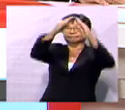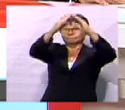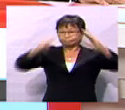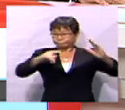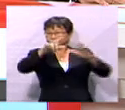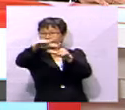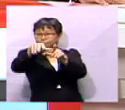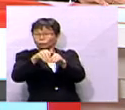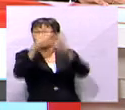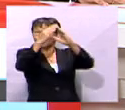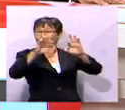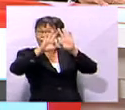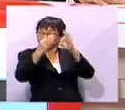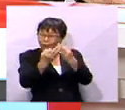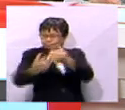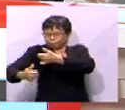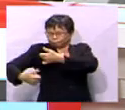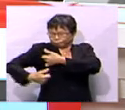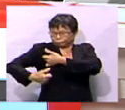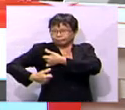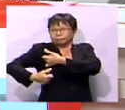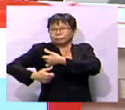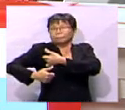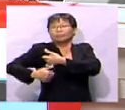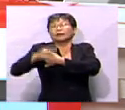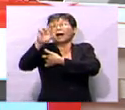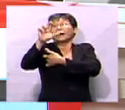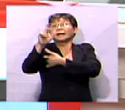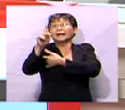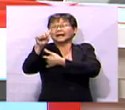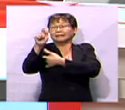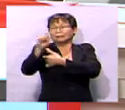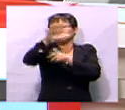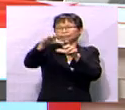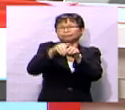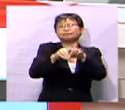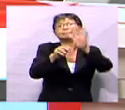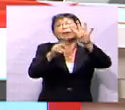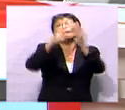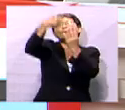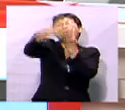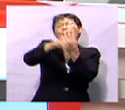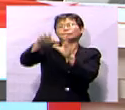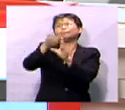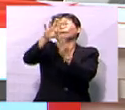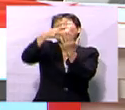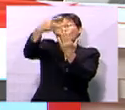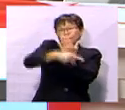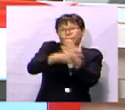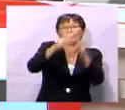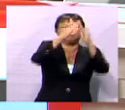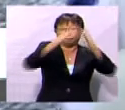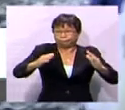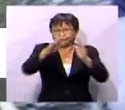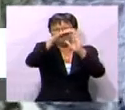yang melibatkan Rumah Keluarga Angkatan Tentera RKAT turut merangkumi 4 program utama lain. Agenda perumahan